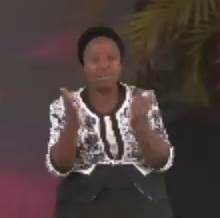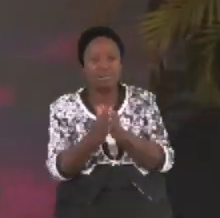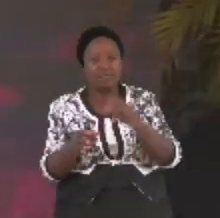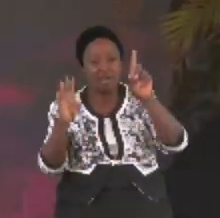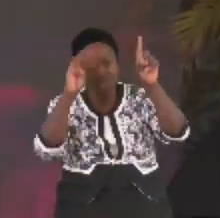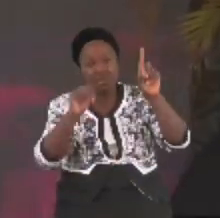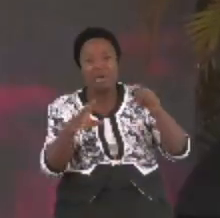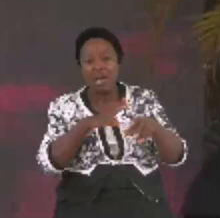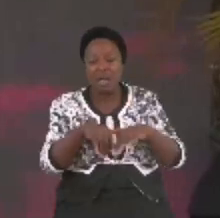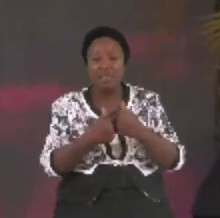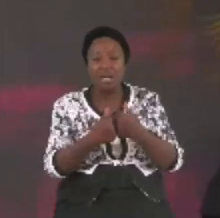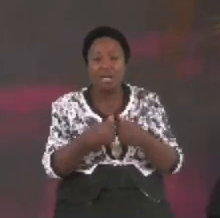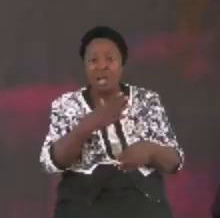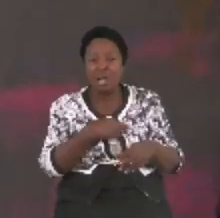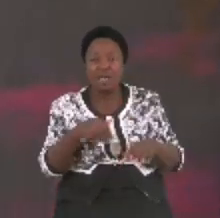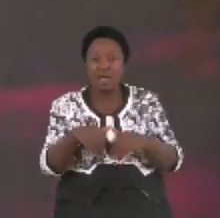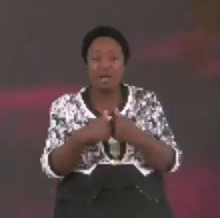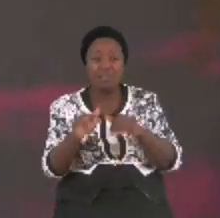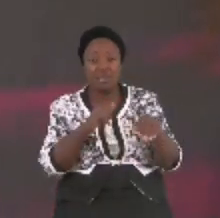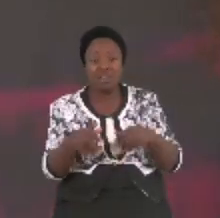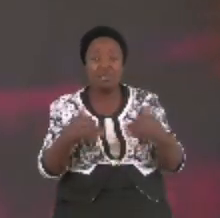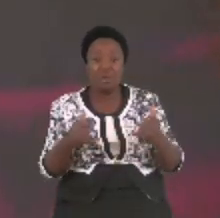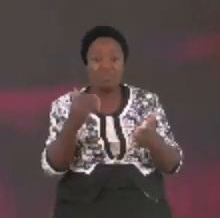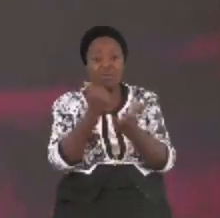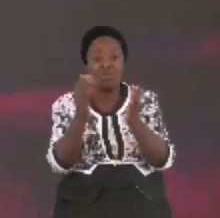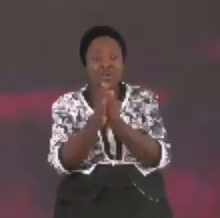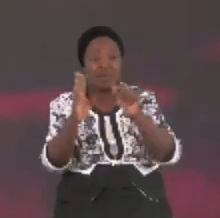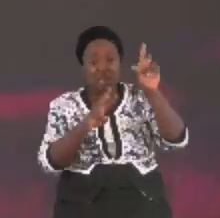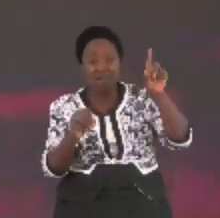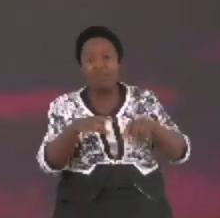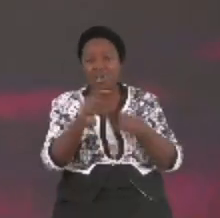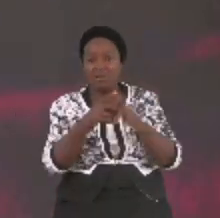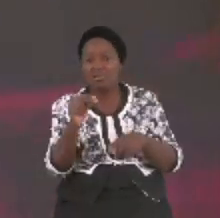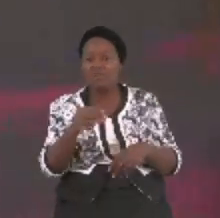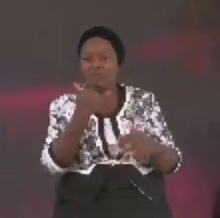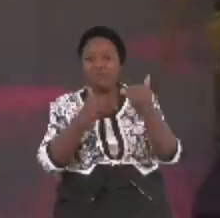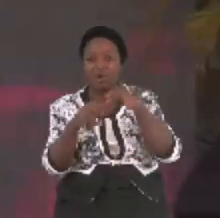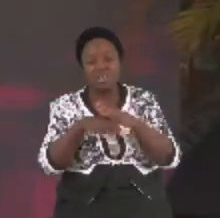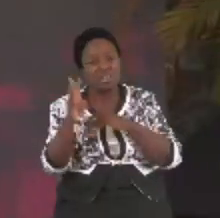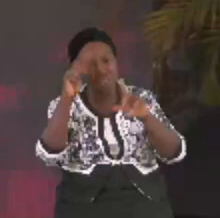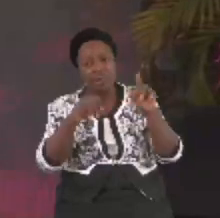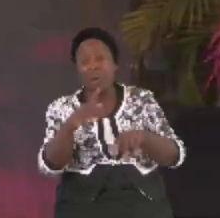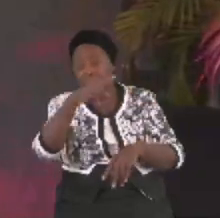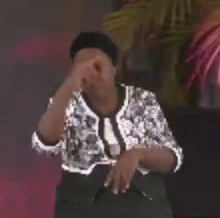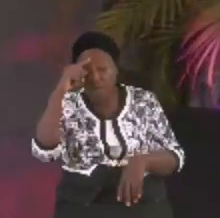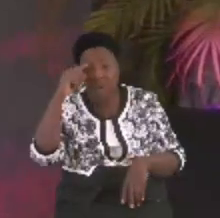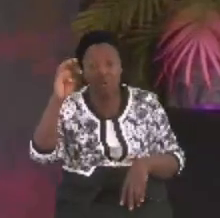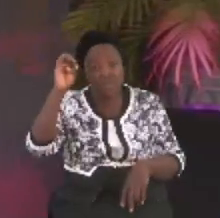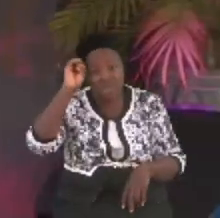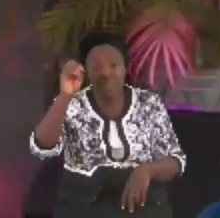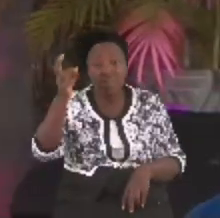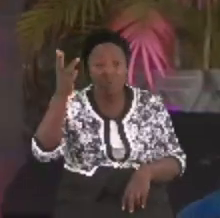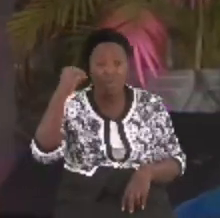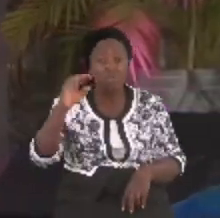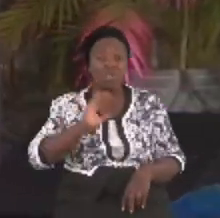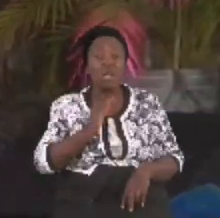Comment est-ce qu'ils l'ont crucifié? Quand il n'y avait pas de crime en lui. Parce qu'il était notre